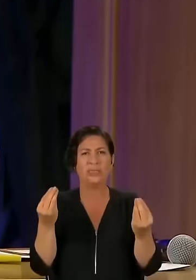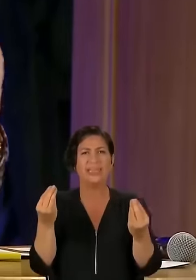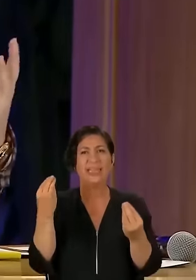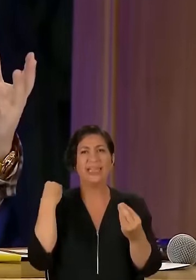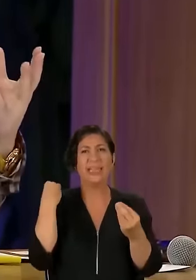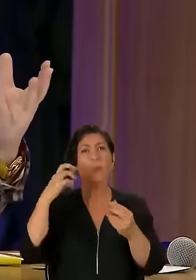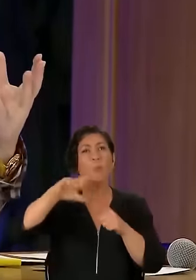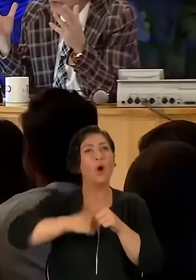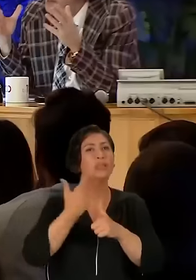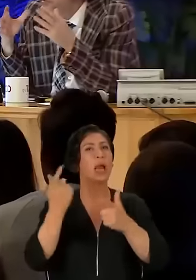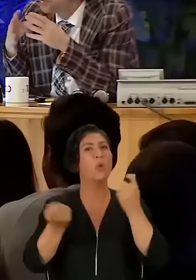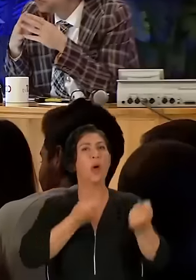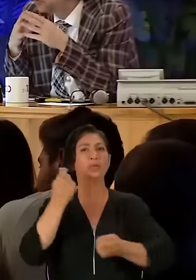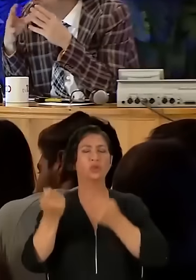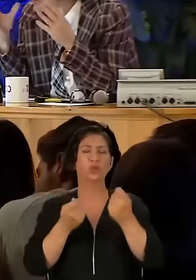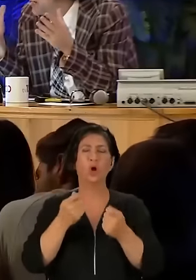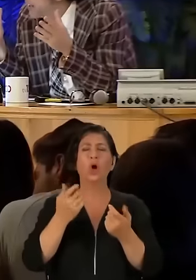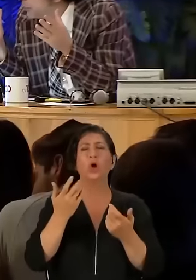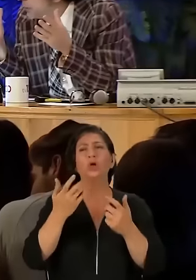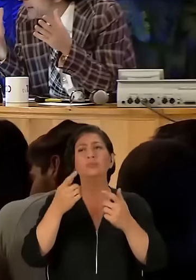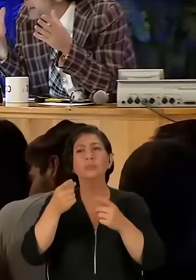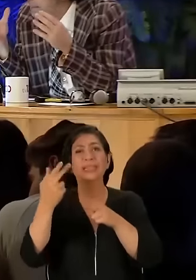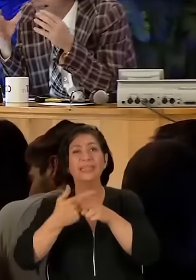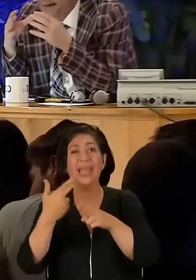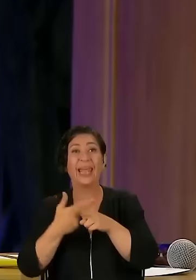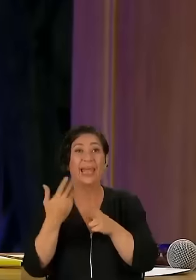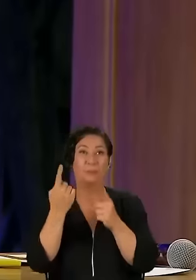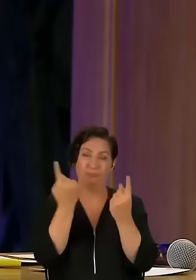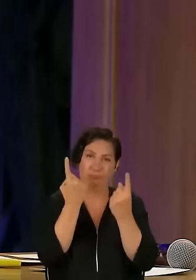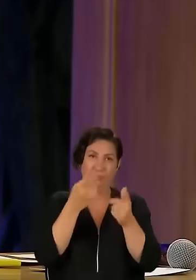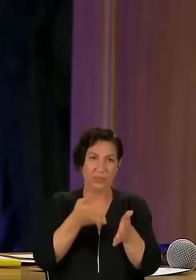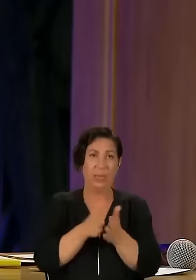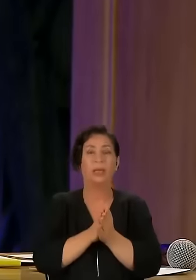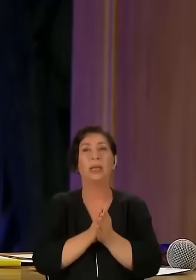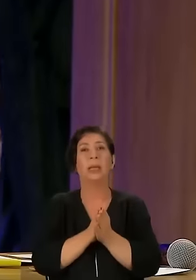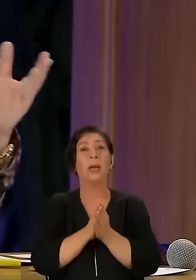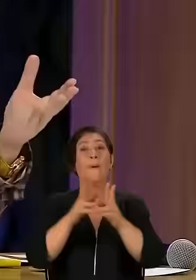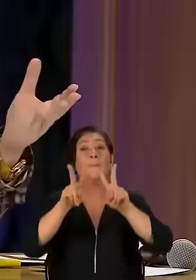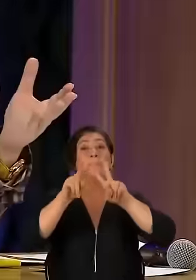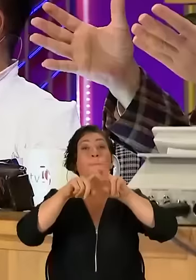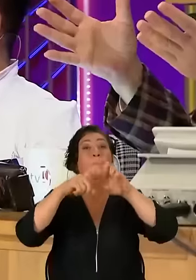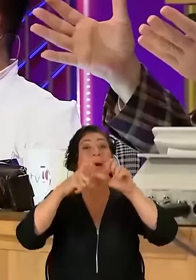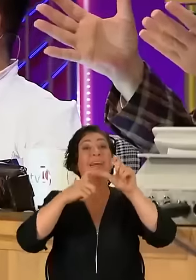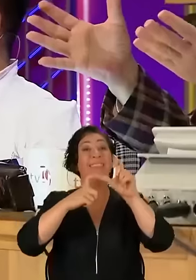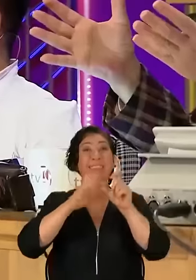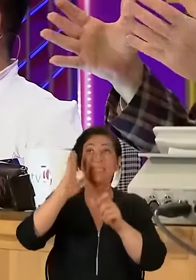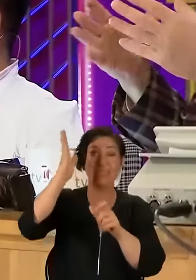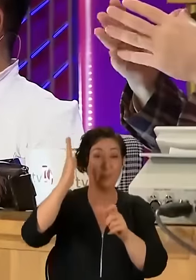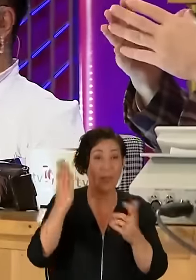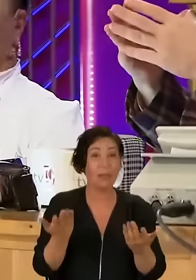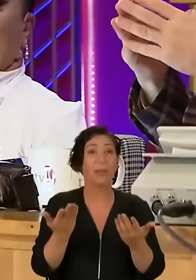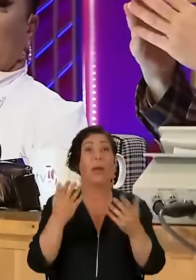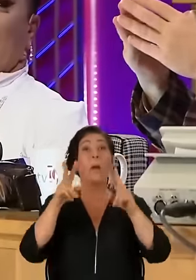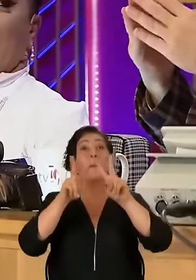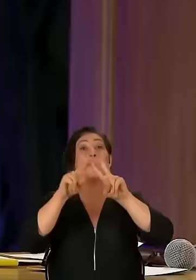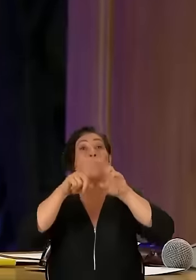yeni projeyle uğraşıyor değil mi? İşte CERN deneyi bunlardan biri. Efendim Mars'a değil mi gitmek,